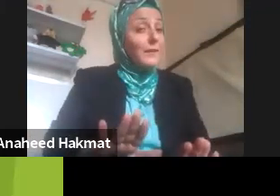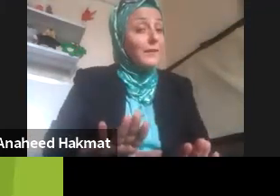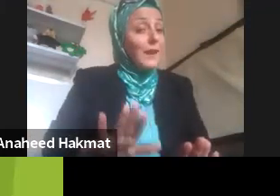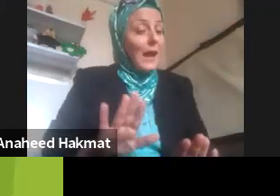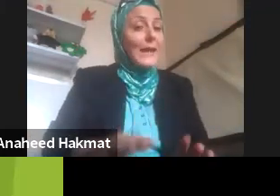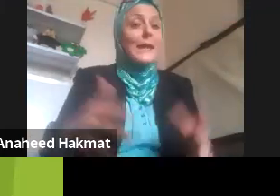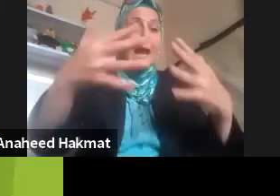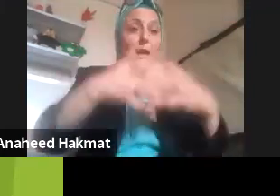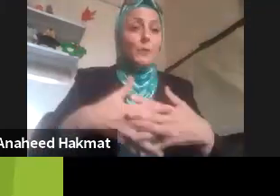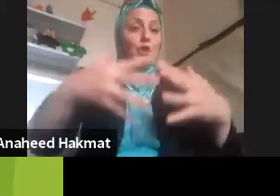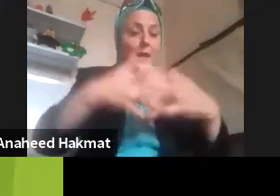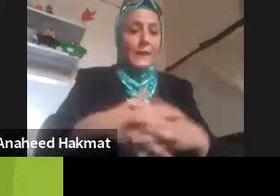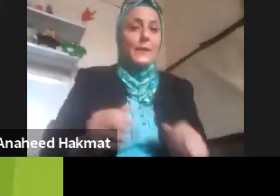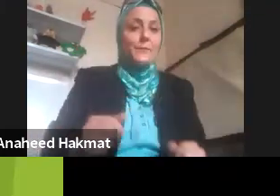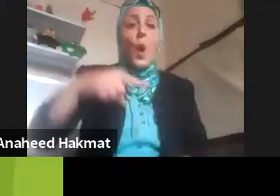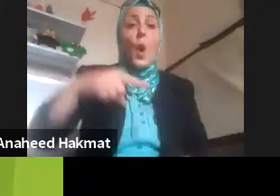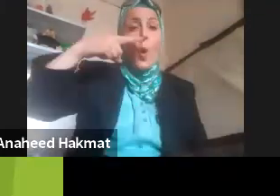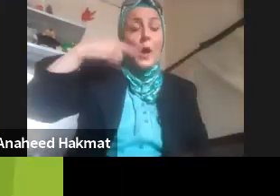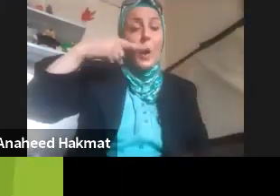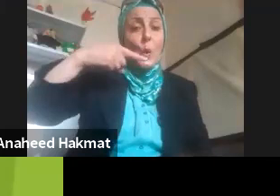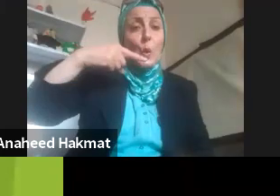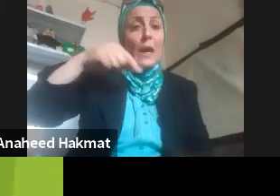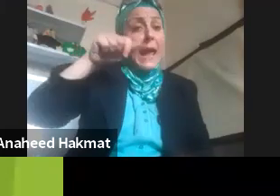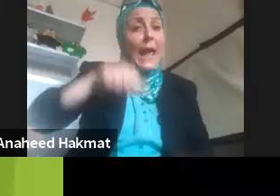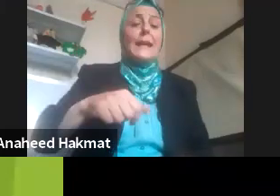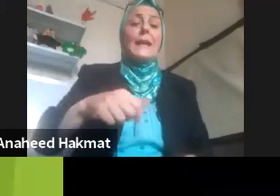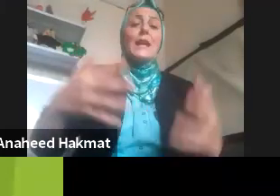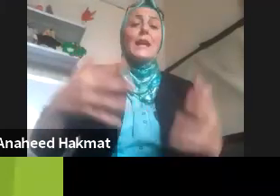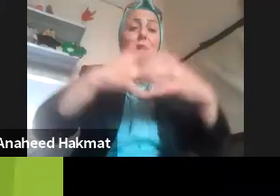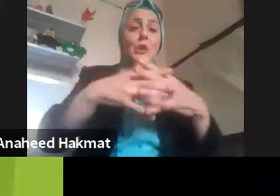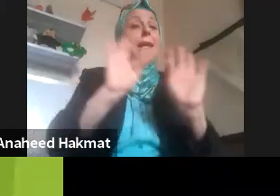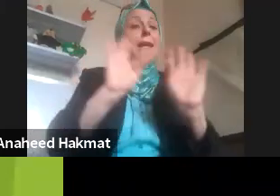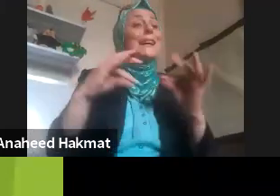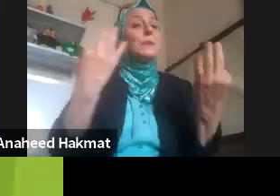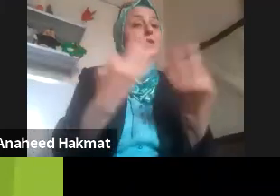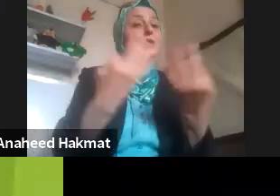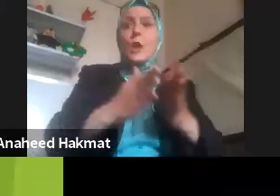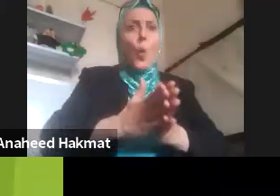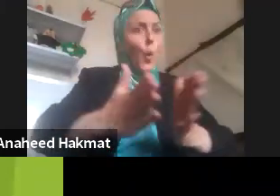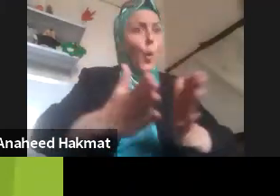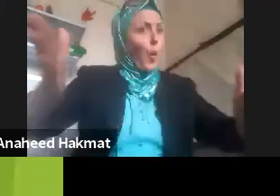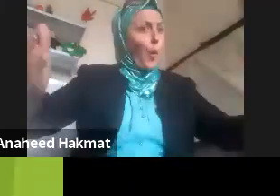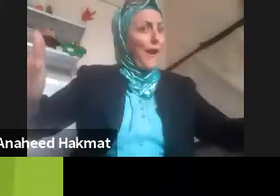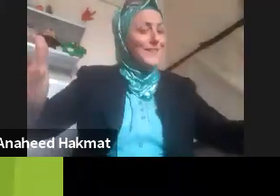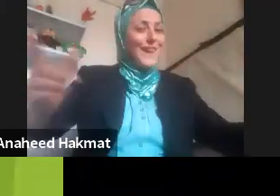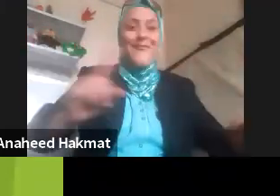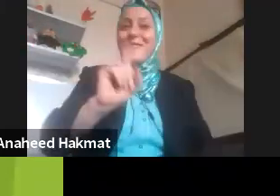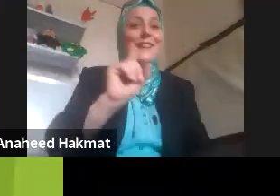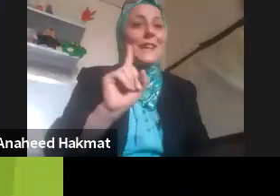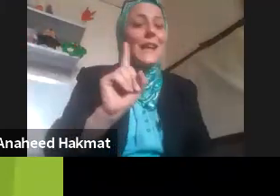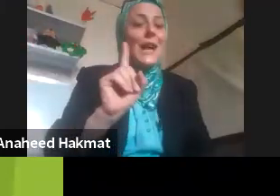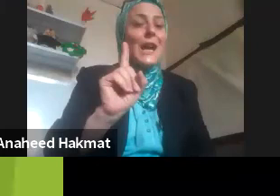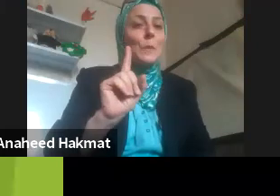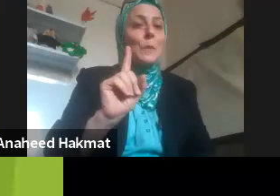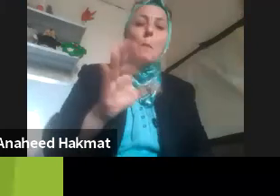المشاركة. ونقول إنه هذه المشاركة المجتمعية الواسعة التي لا يمكن أن تكون إلا